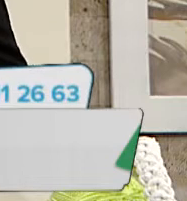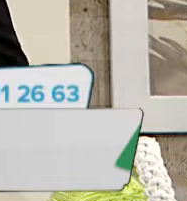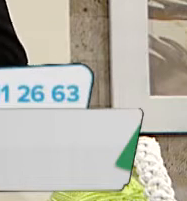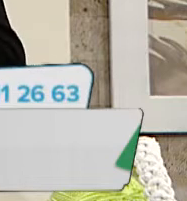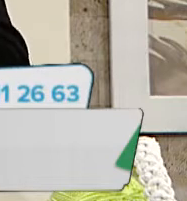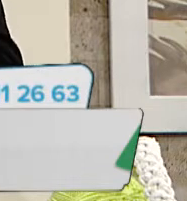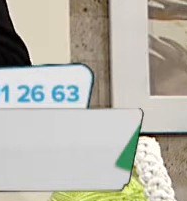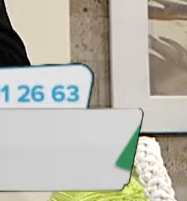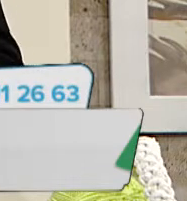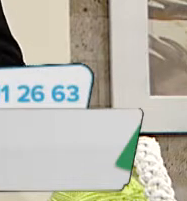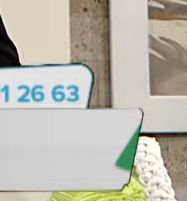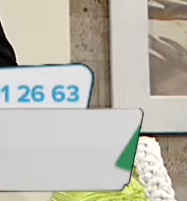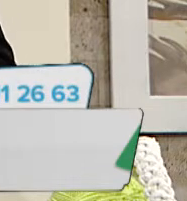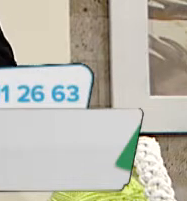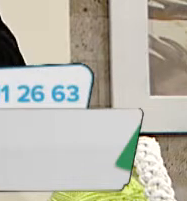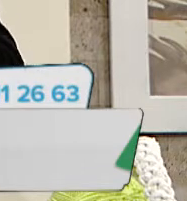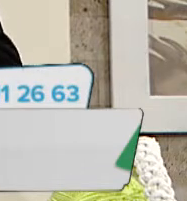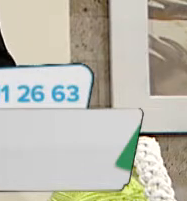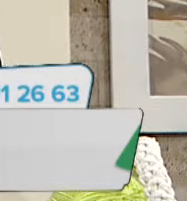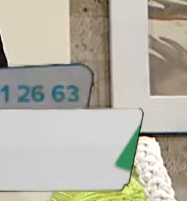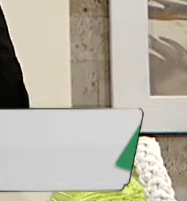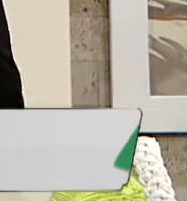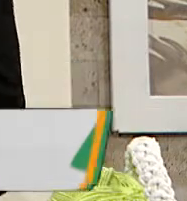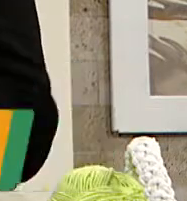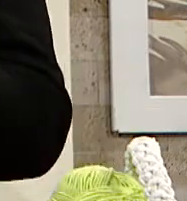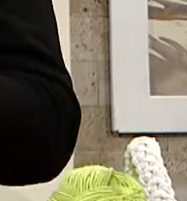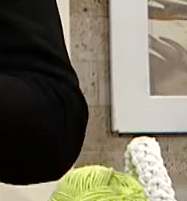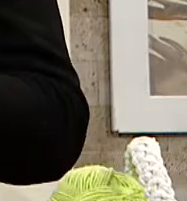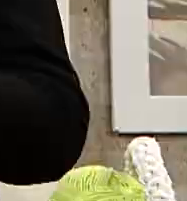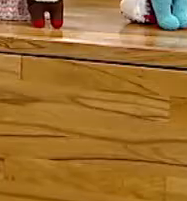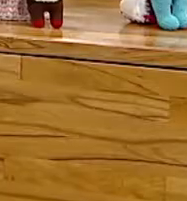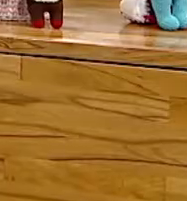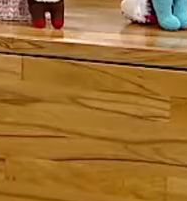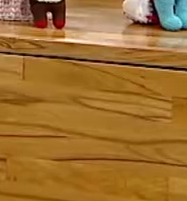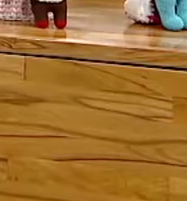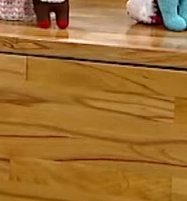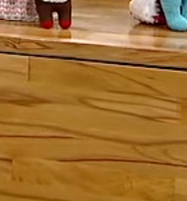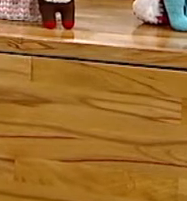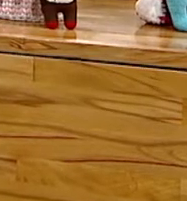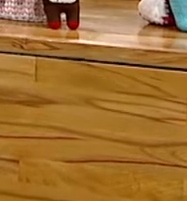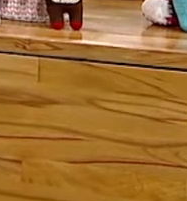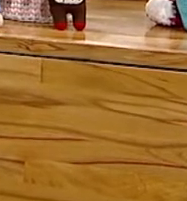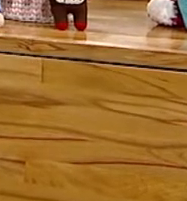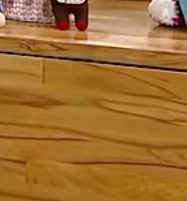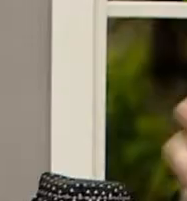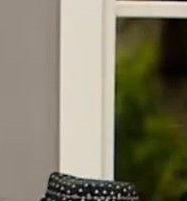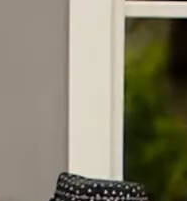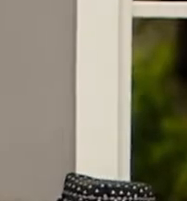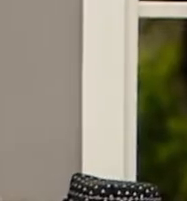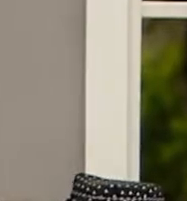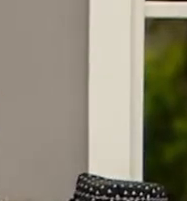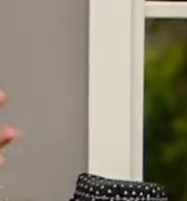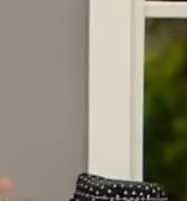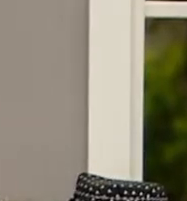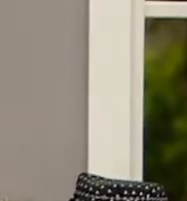ki inanın Yani ben bile o kadar mutlu oluyorum ki biraz farkındalığı fark edebiliyor Peki teşekkür ederiz Ben turşu Evet sevgili izleyenler